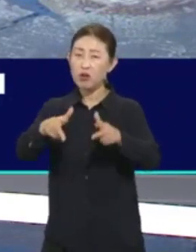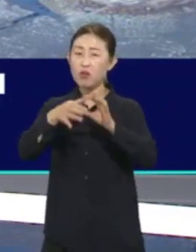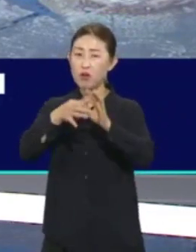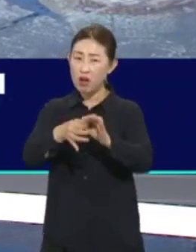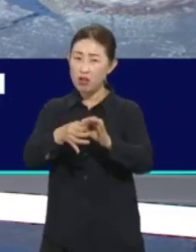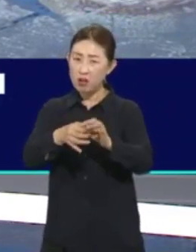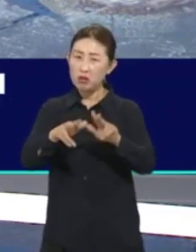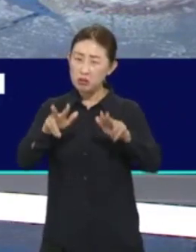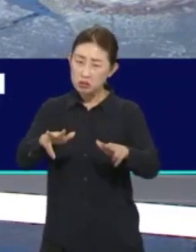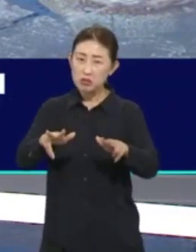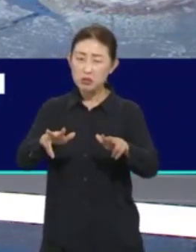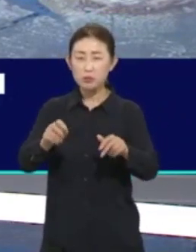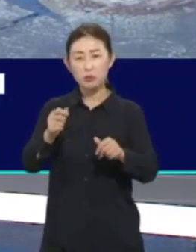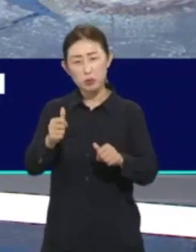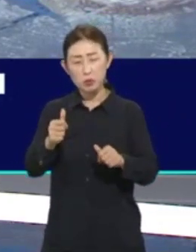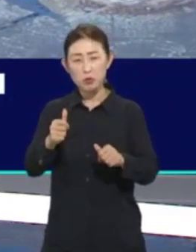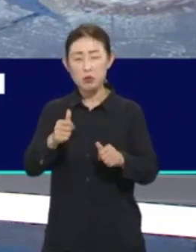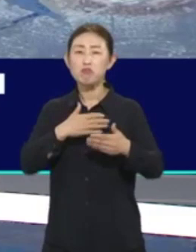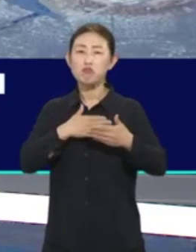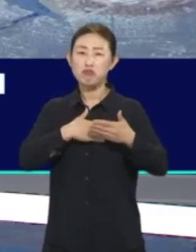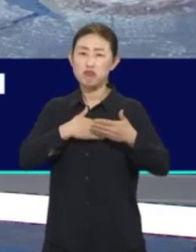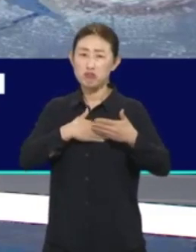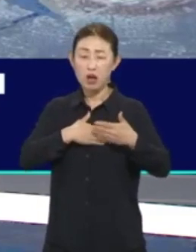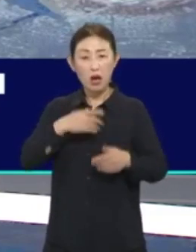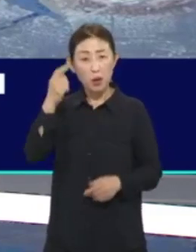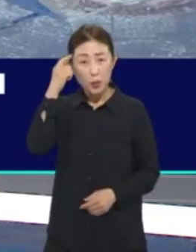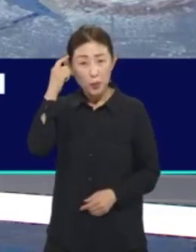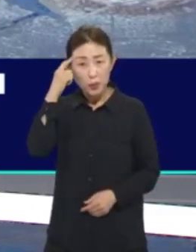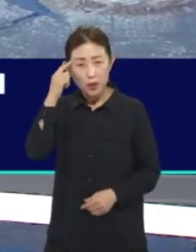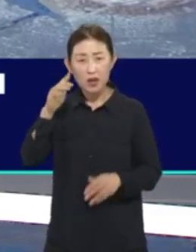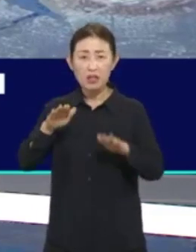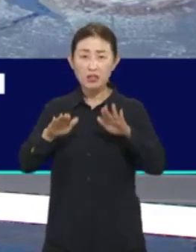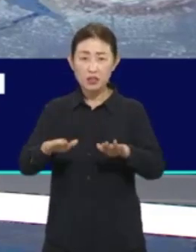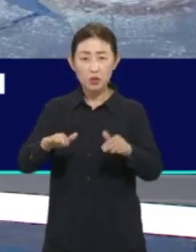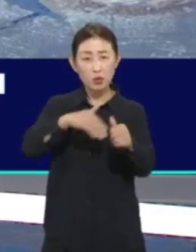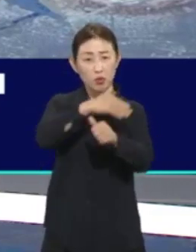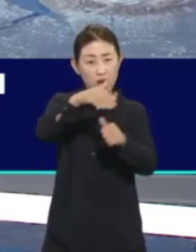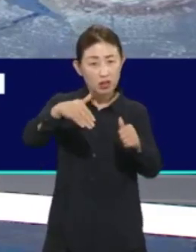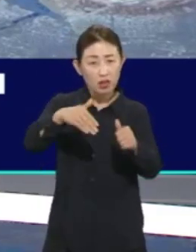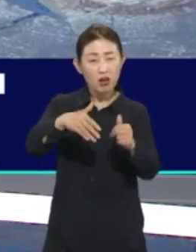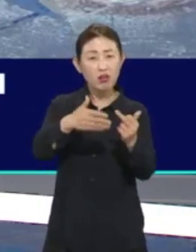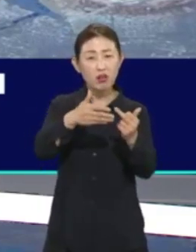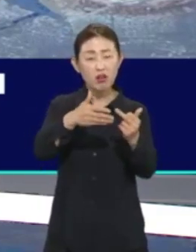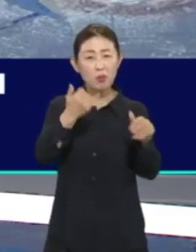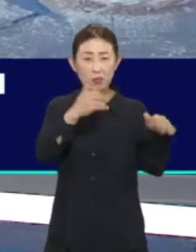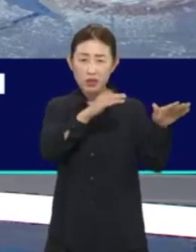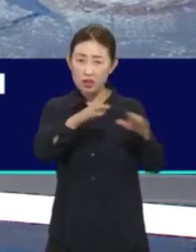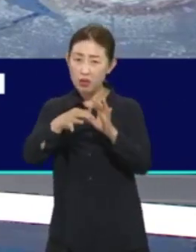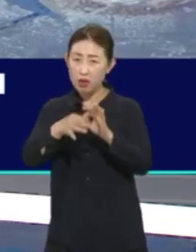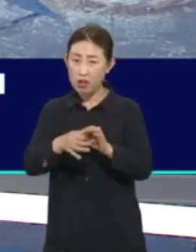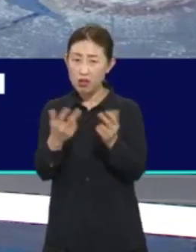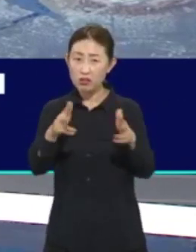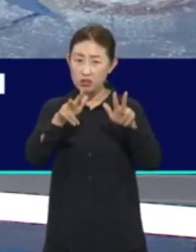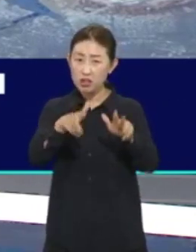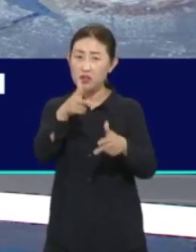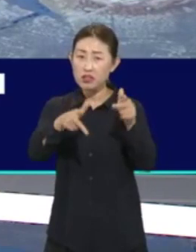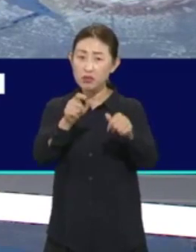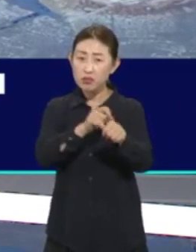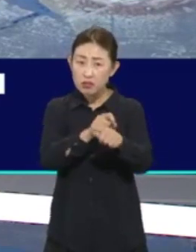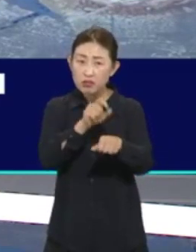가로림만 해양정원 조성 사업도 불안감이 커지고 있습니다. 환경, 생태를 주제로 한 해양정원 사업의